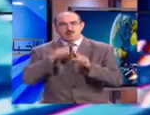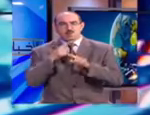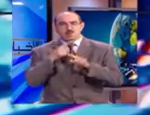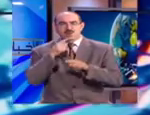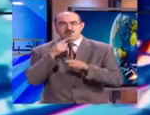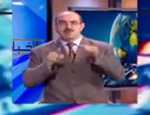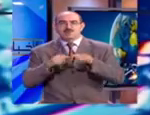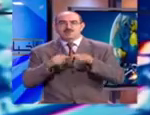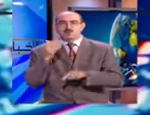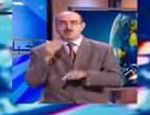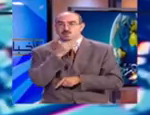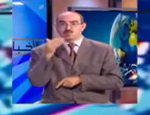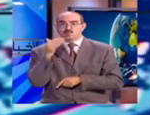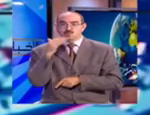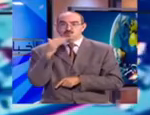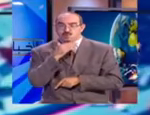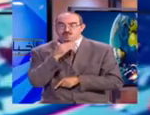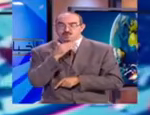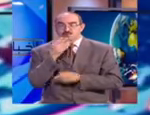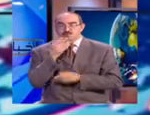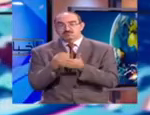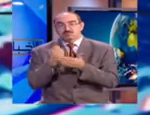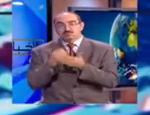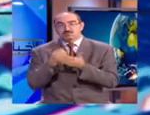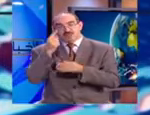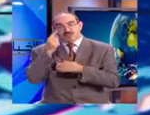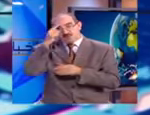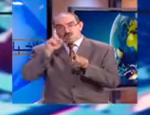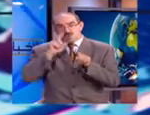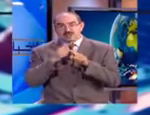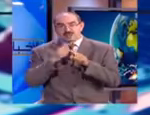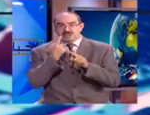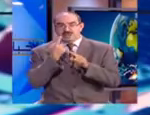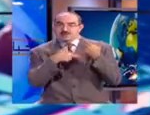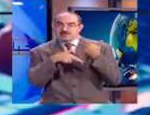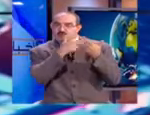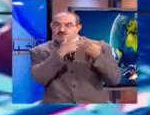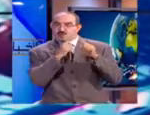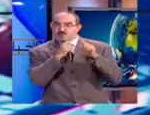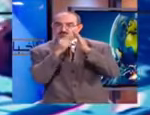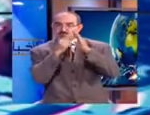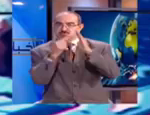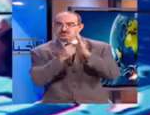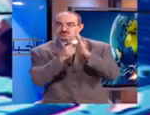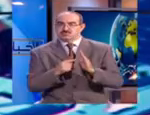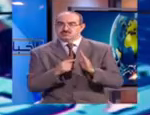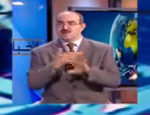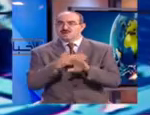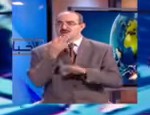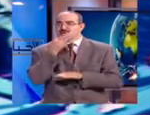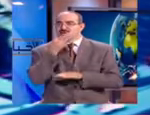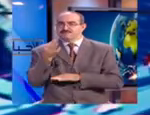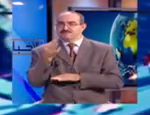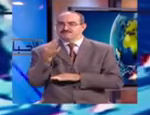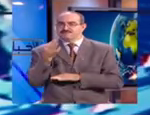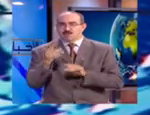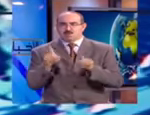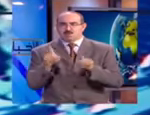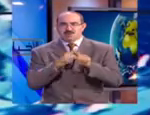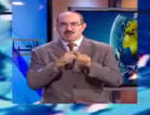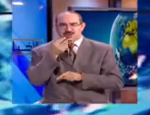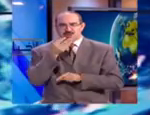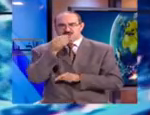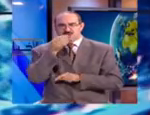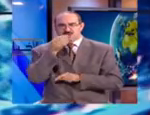للحالات الاستعجالية المستجدة التي تستوفي الشروط المحددة سالفا. كما يتعين التأكيد